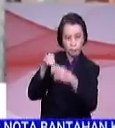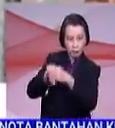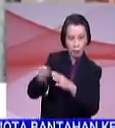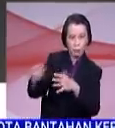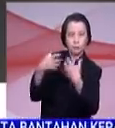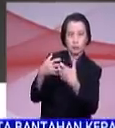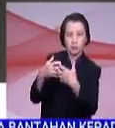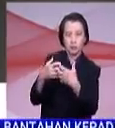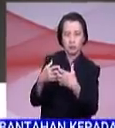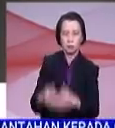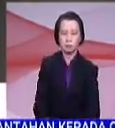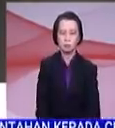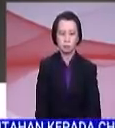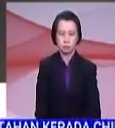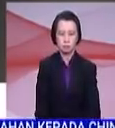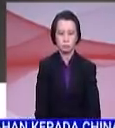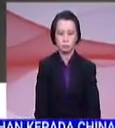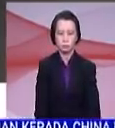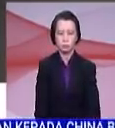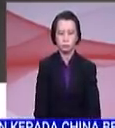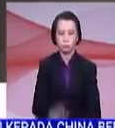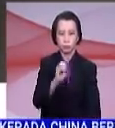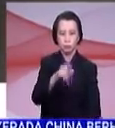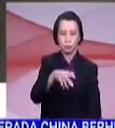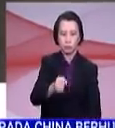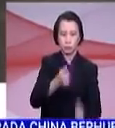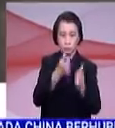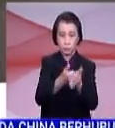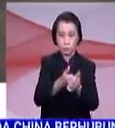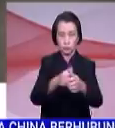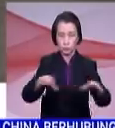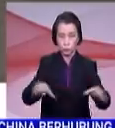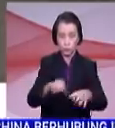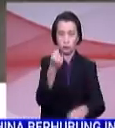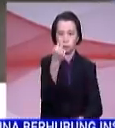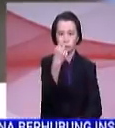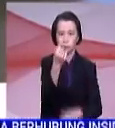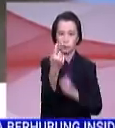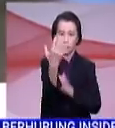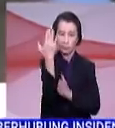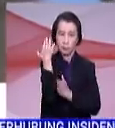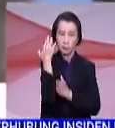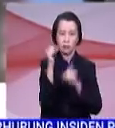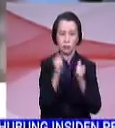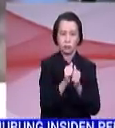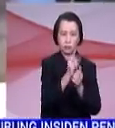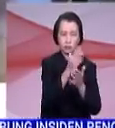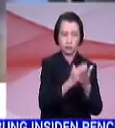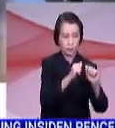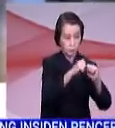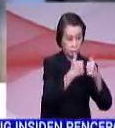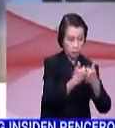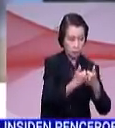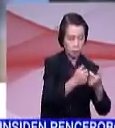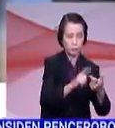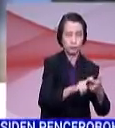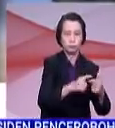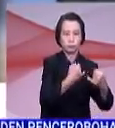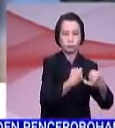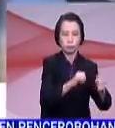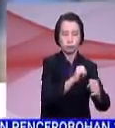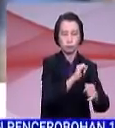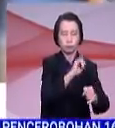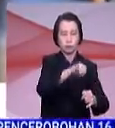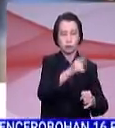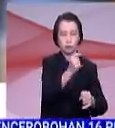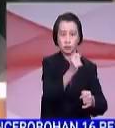di kilangnya. Op pematuhan dijalankan 11 pagi tadi dengan beberapa agensi termasuk Jabatan Tenaga